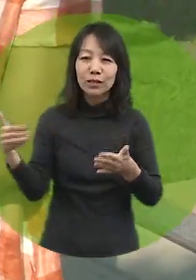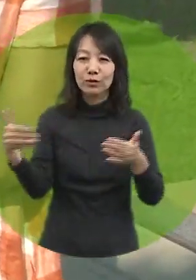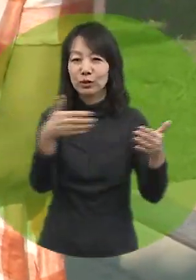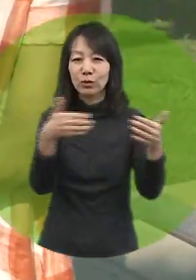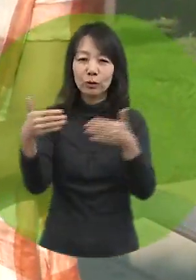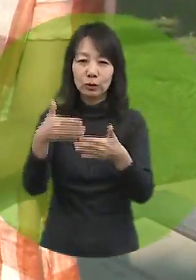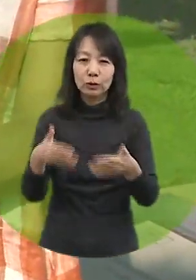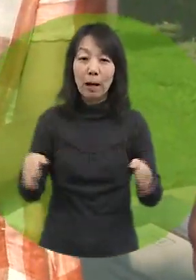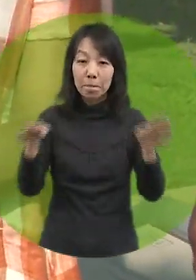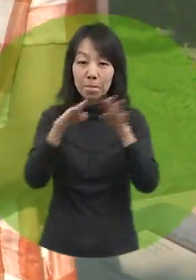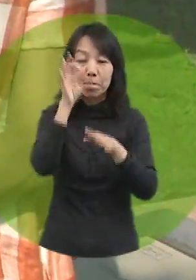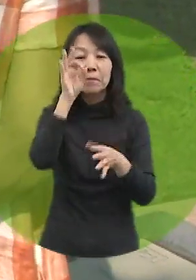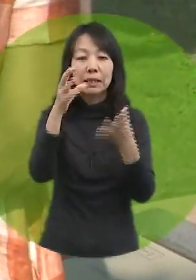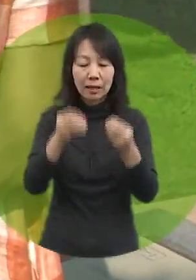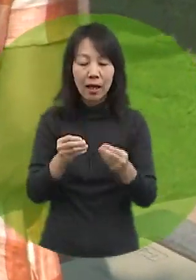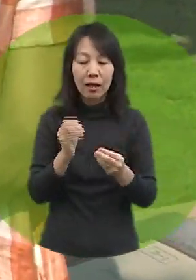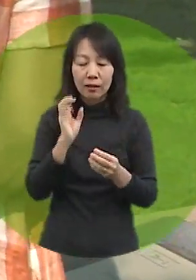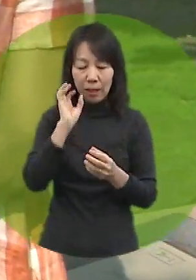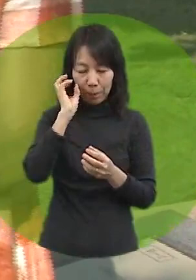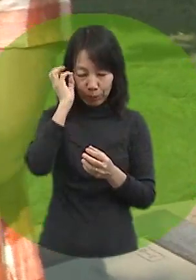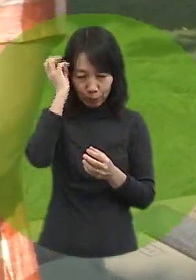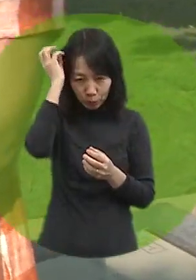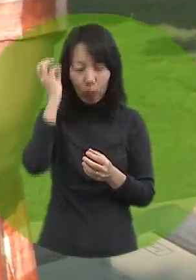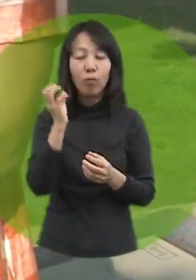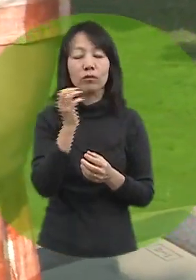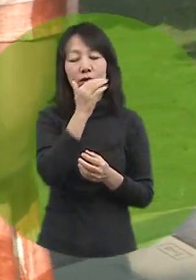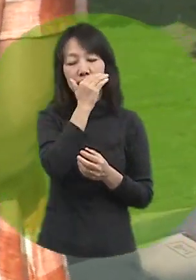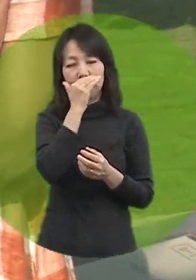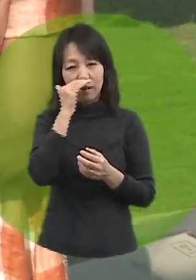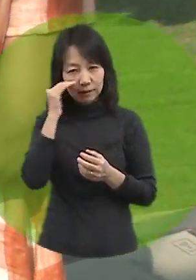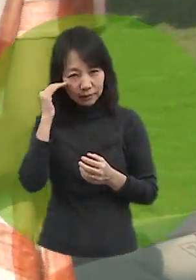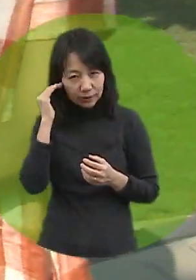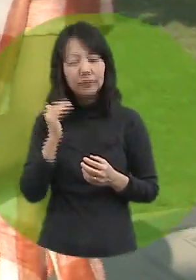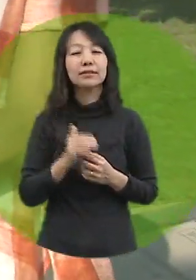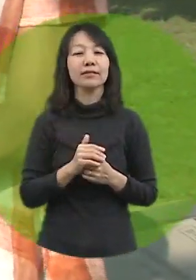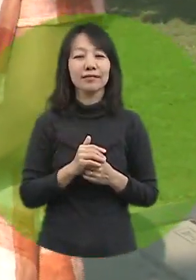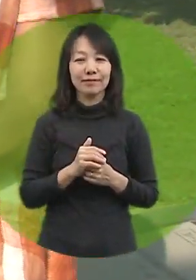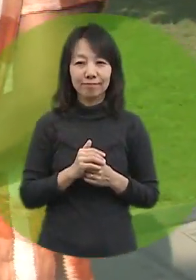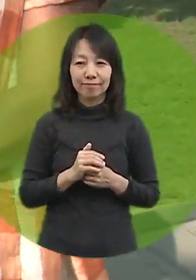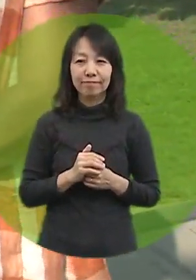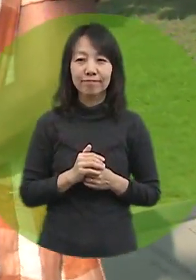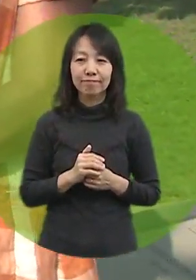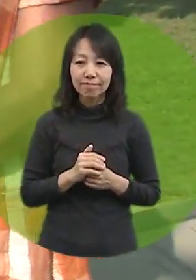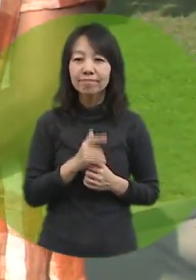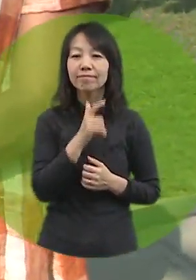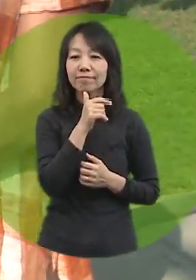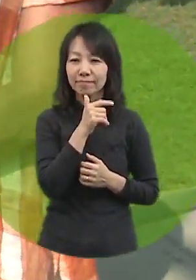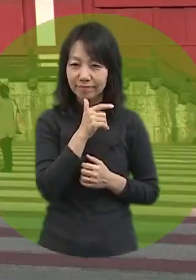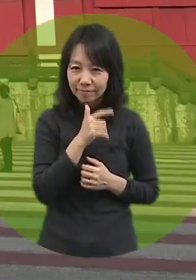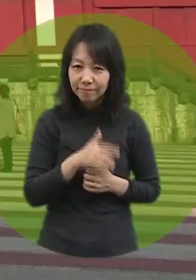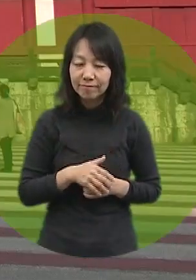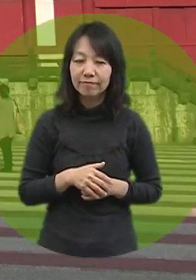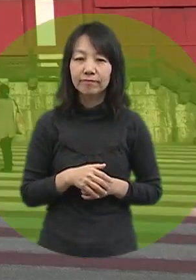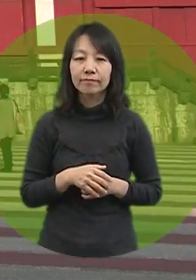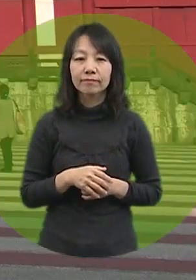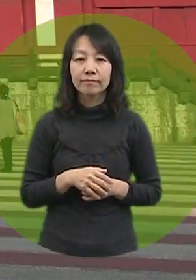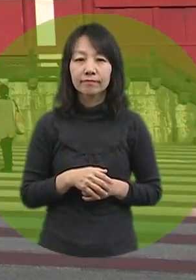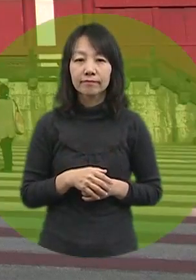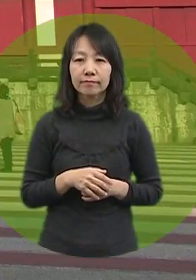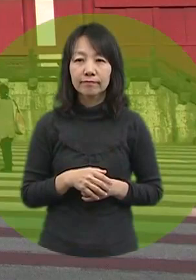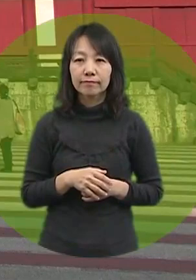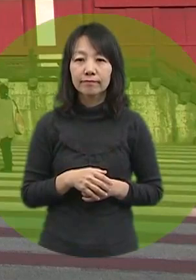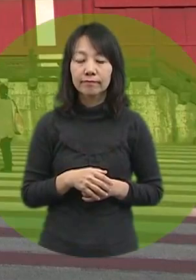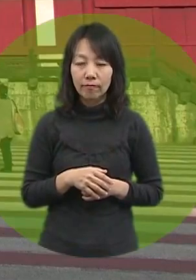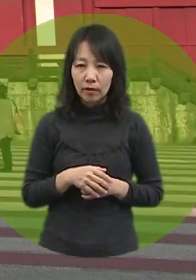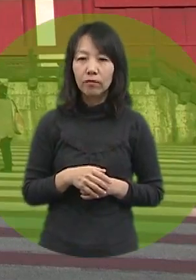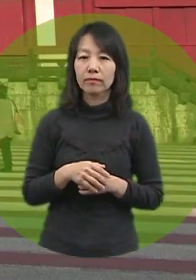handsome. Very handsome. Very handsome. Very handsome. Very handsome. Very handsome. Very handsome. Very handsome. Very handsome. Very handsome. Very handsome.